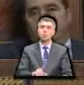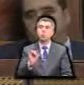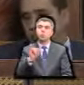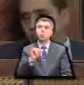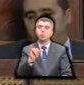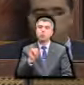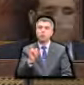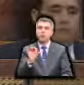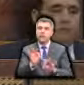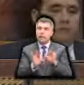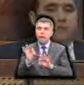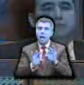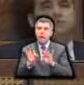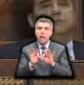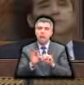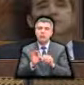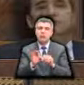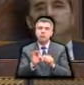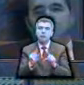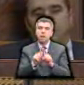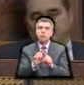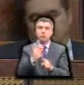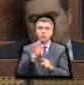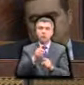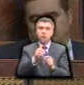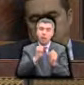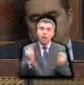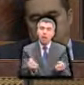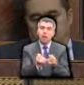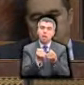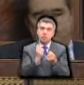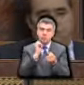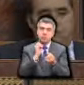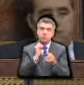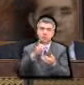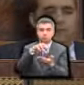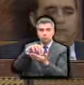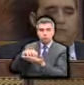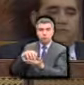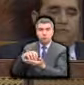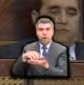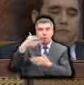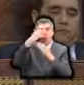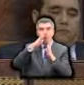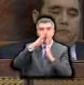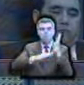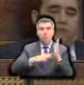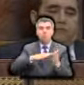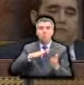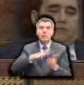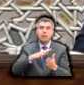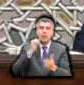التدابير والإجراءات المتخذة من أجل تعزيز وتأهيل مراكز التكوين المهني بمختلف مدن وأقاليم